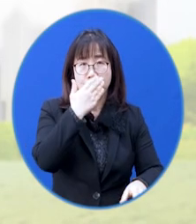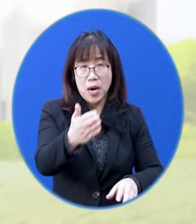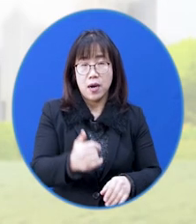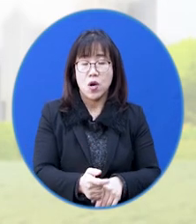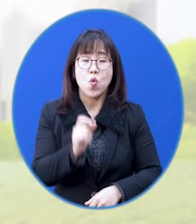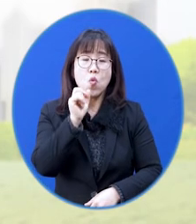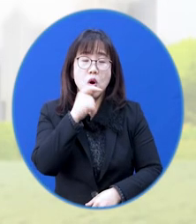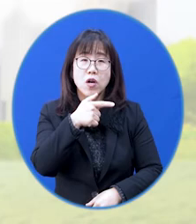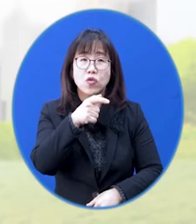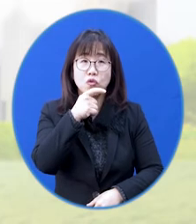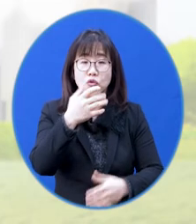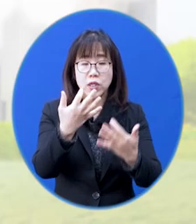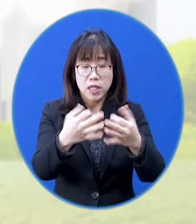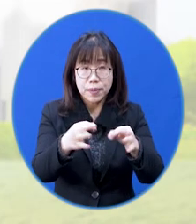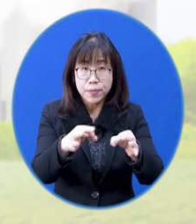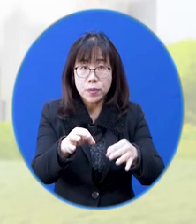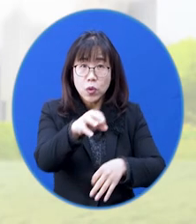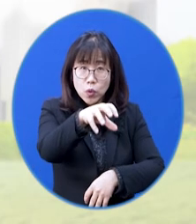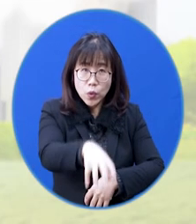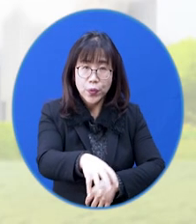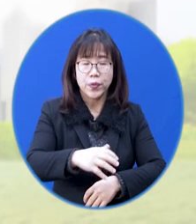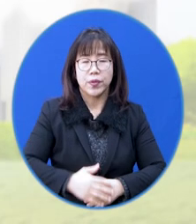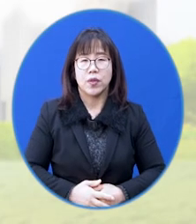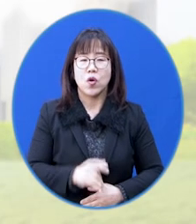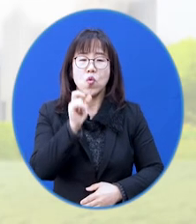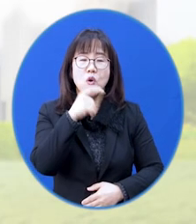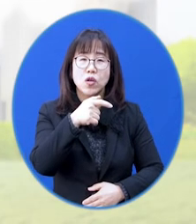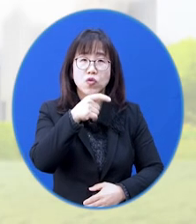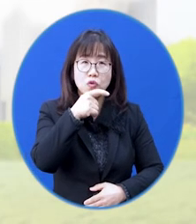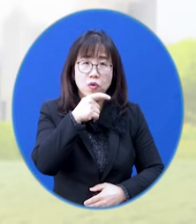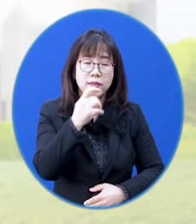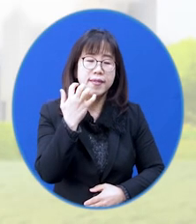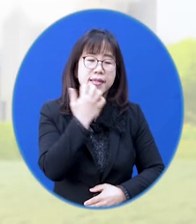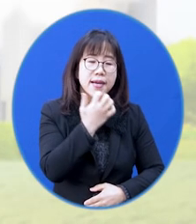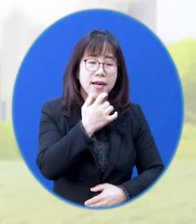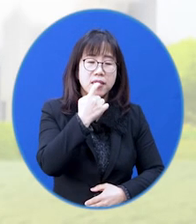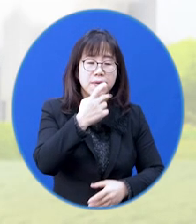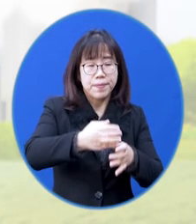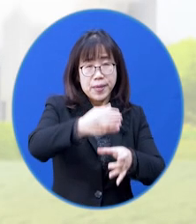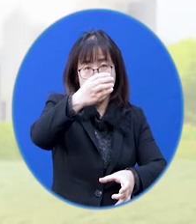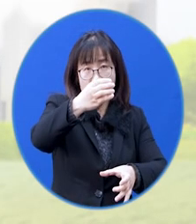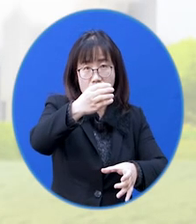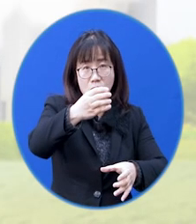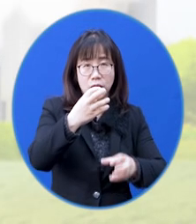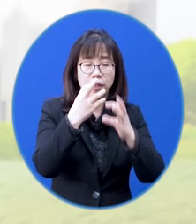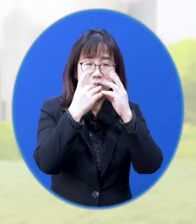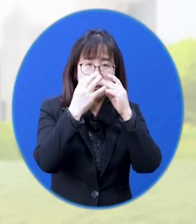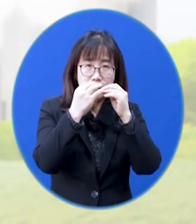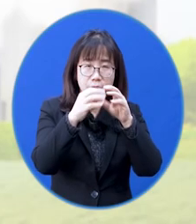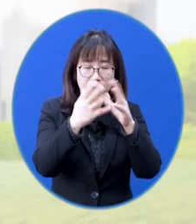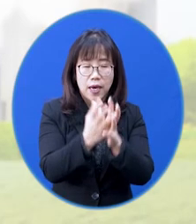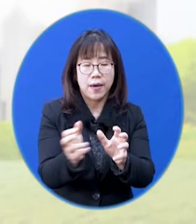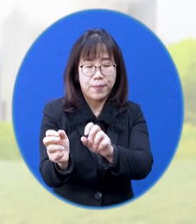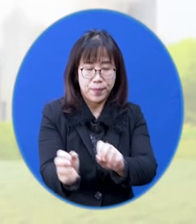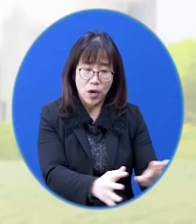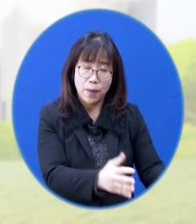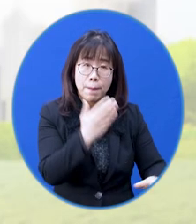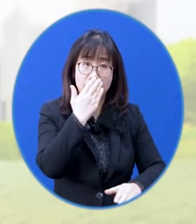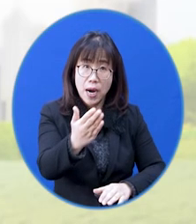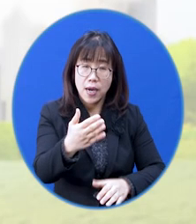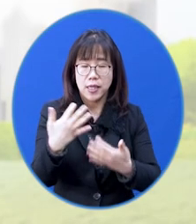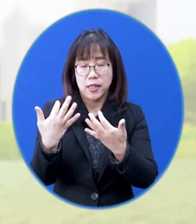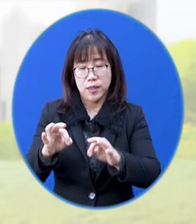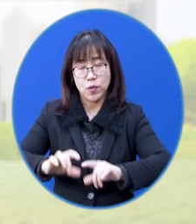있습니다. 월수금 배출 지역은 월요일과 수요일은 유색 페트병과 기타 재활용품을